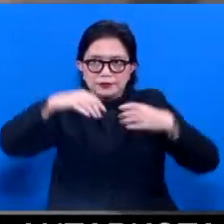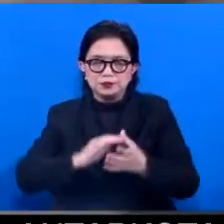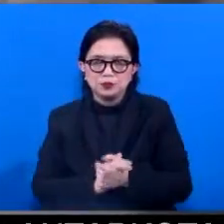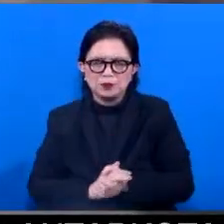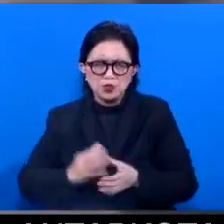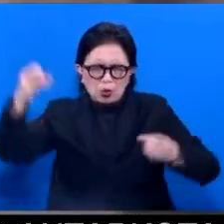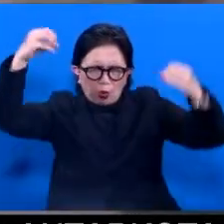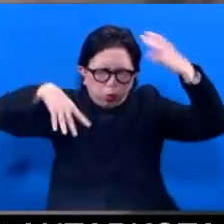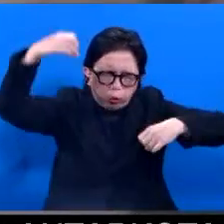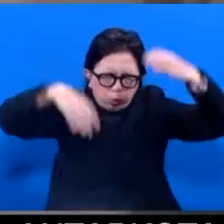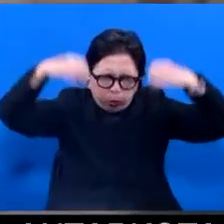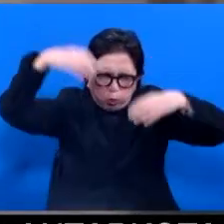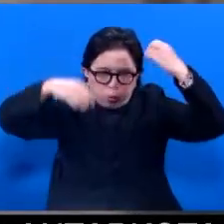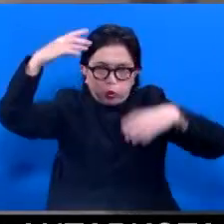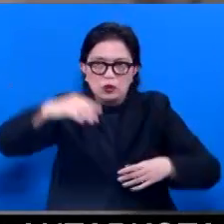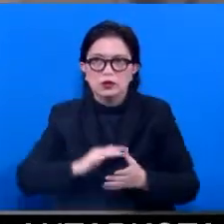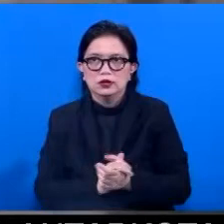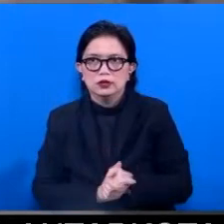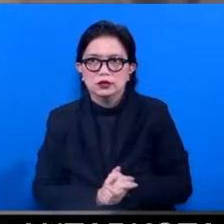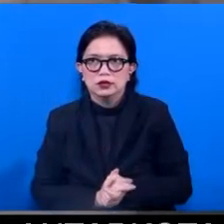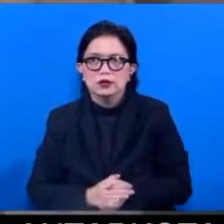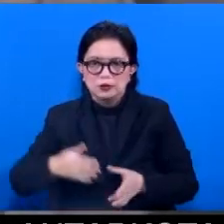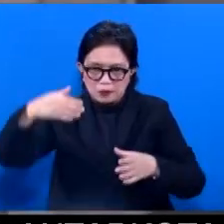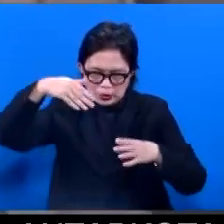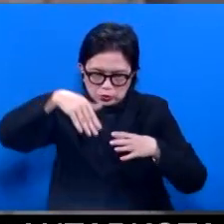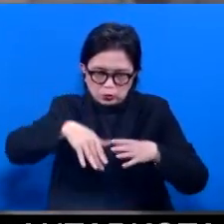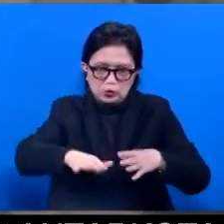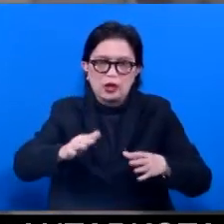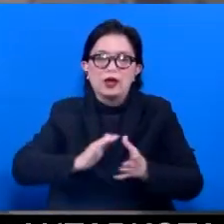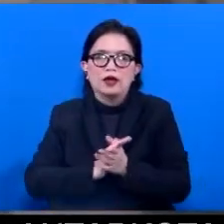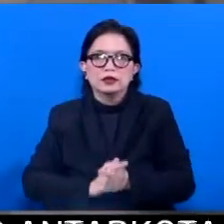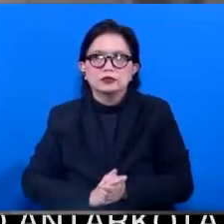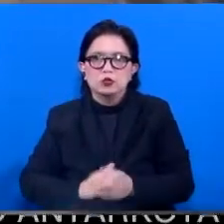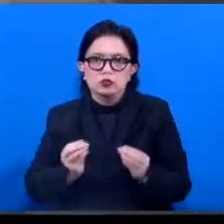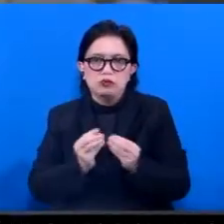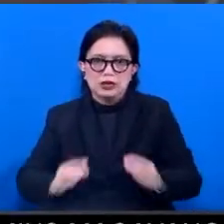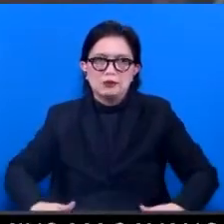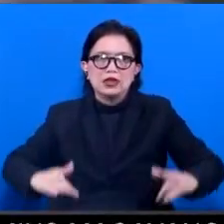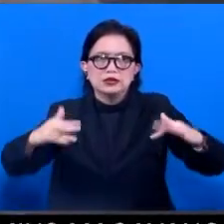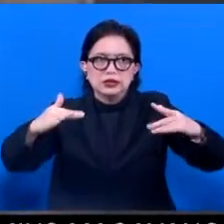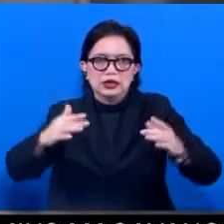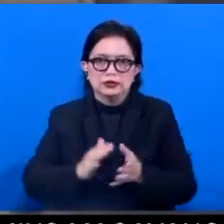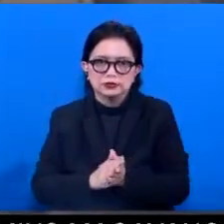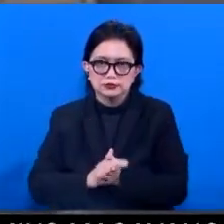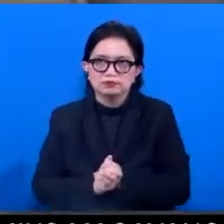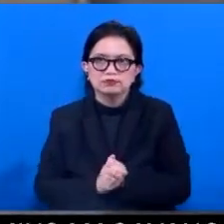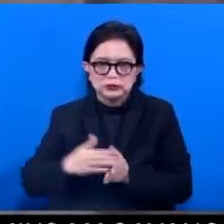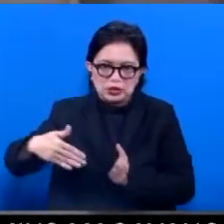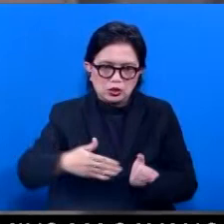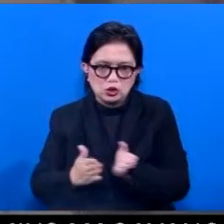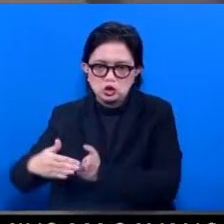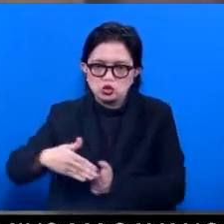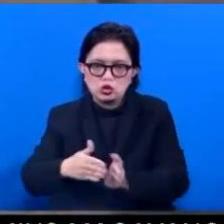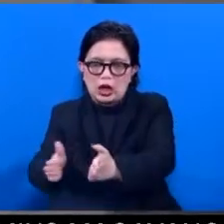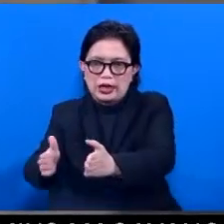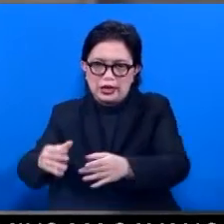Besar. Terus gimana, Pak, air? Terus air membesar. Masuk keseret air ini. Ini di yang